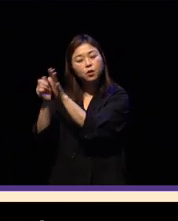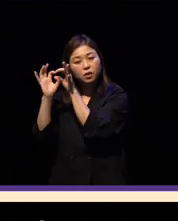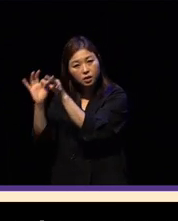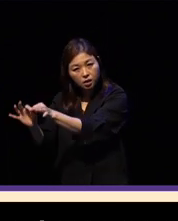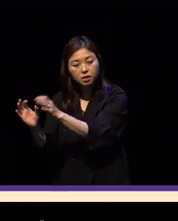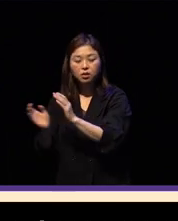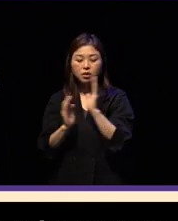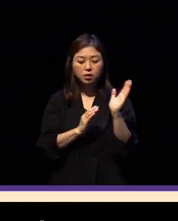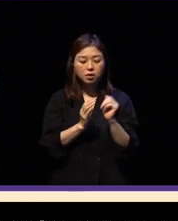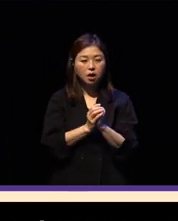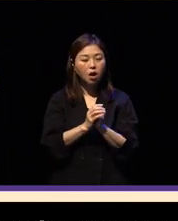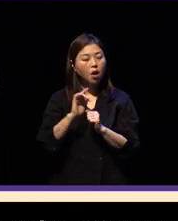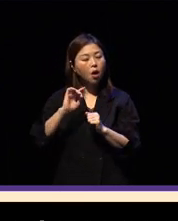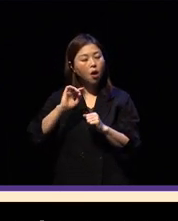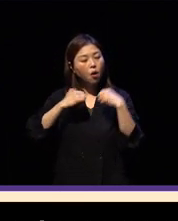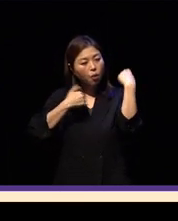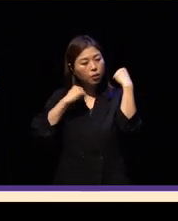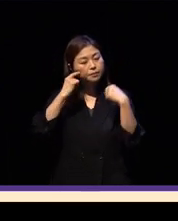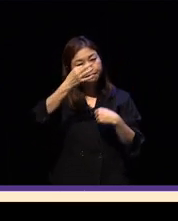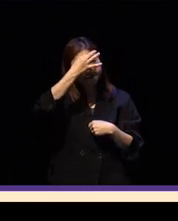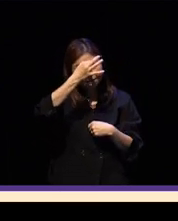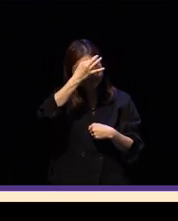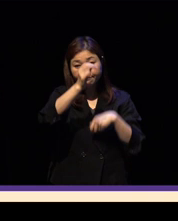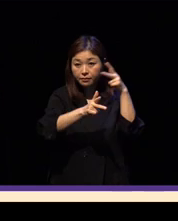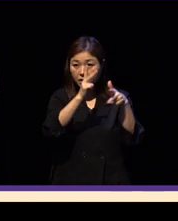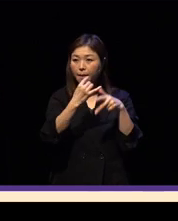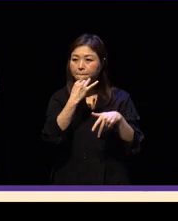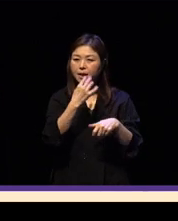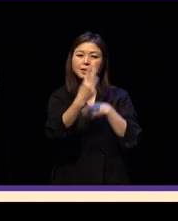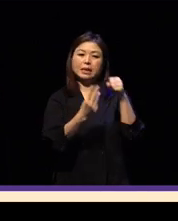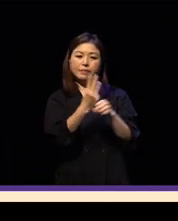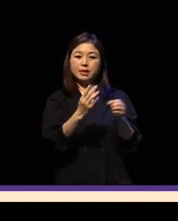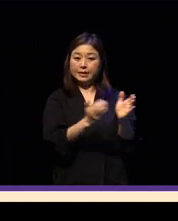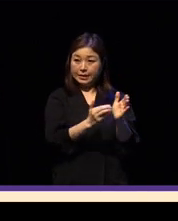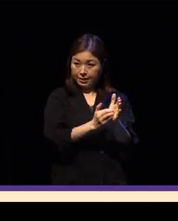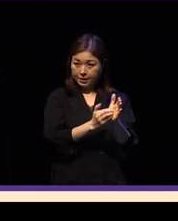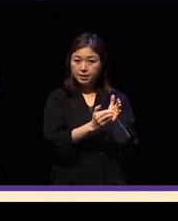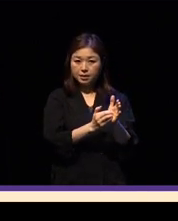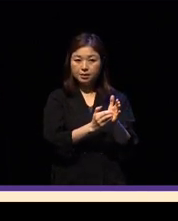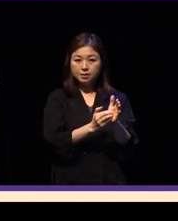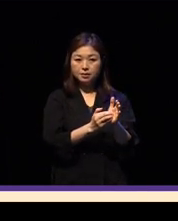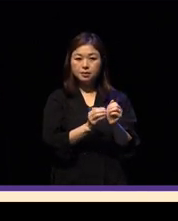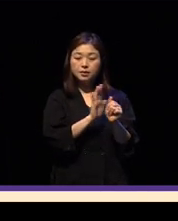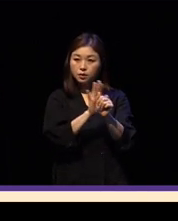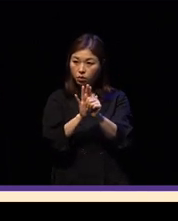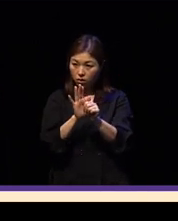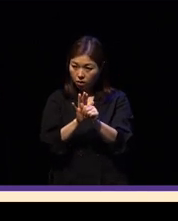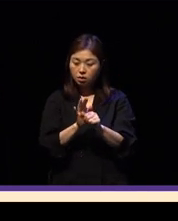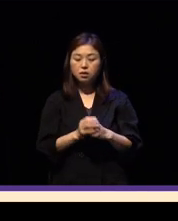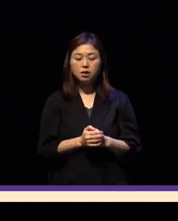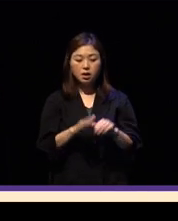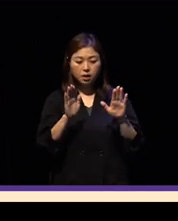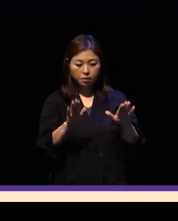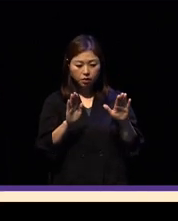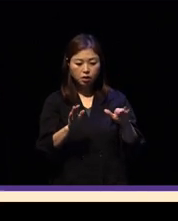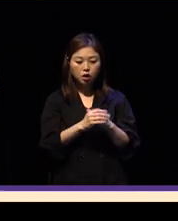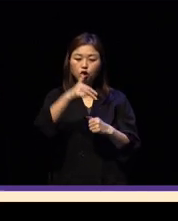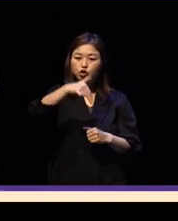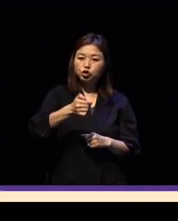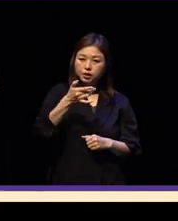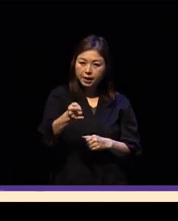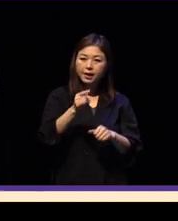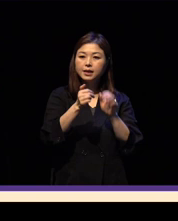창작 지원 사업만 3개년 지원 사업이었는데 이번에 개편된 공연예술 창작 주체 지원